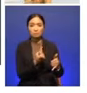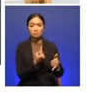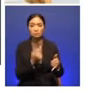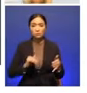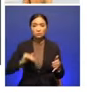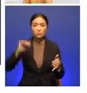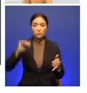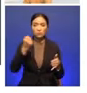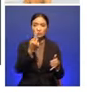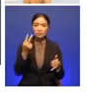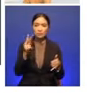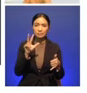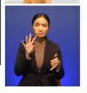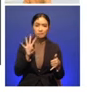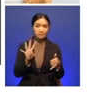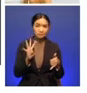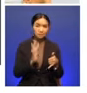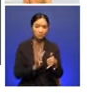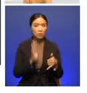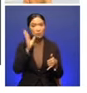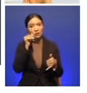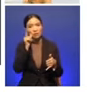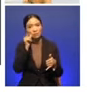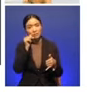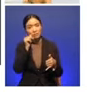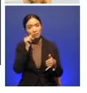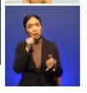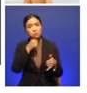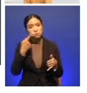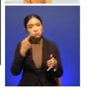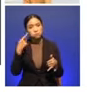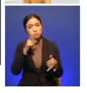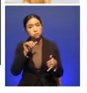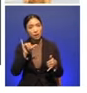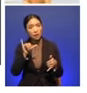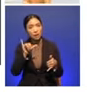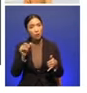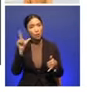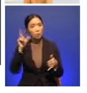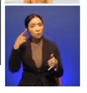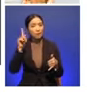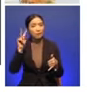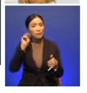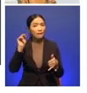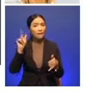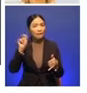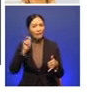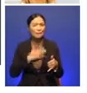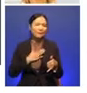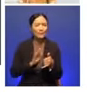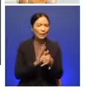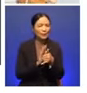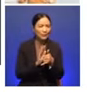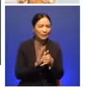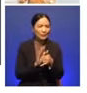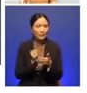อย 3-4 คนนะครับอย่างน้อยพ่อแม่ดีไม่ดีปู่ย่าตายายลุงป้าน้าอาเห่หลานกันใหญ่เลยนะครับโอ้ยมา